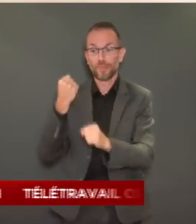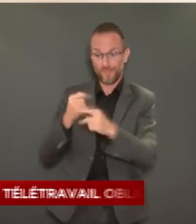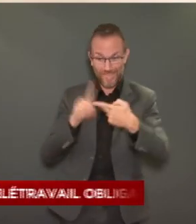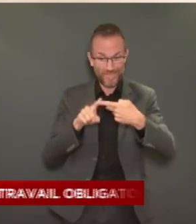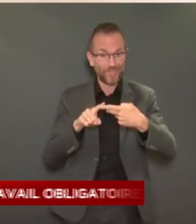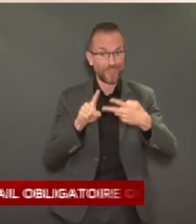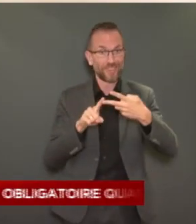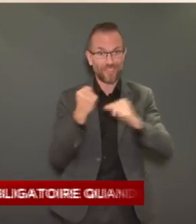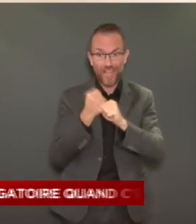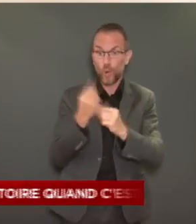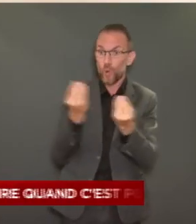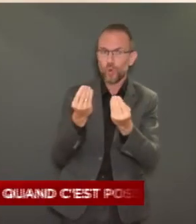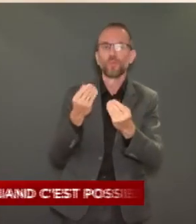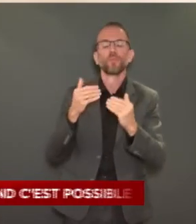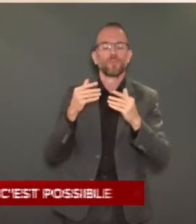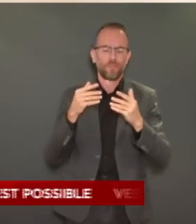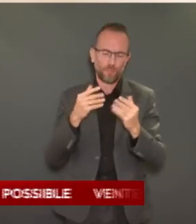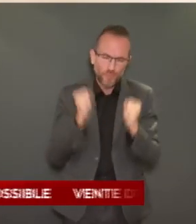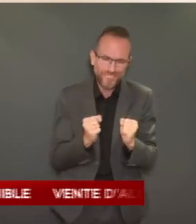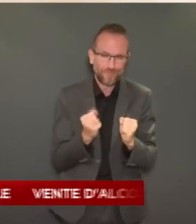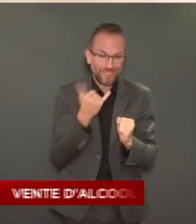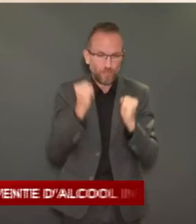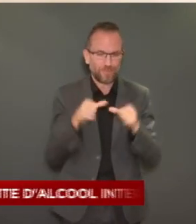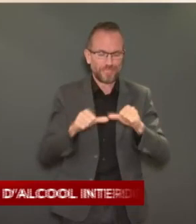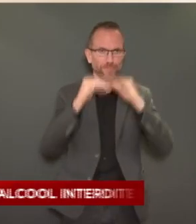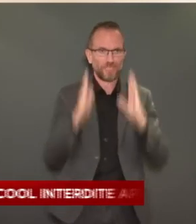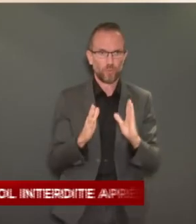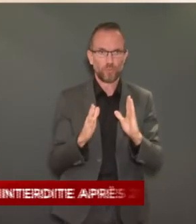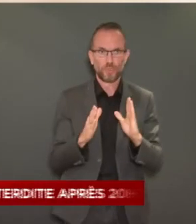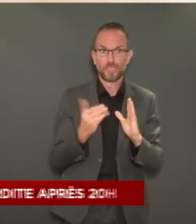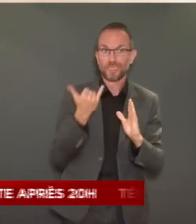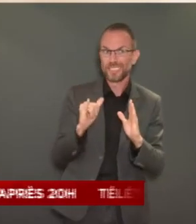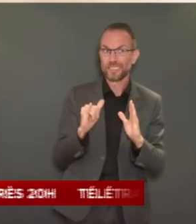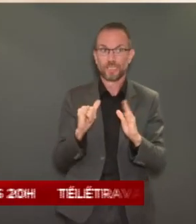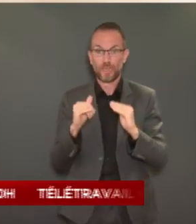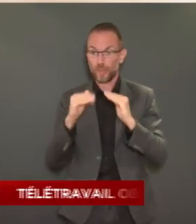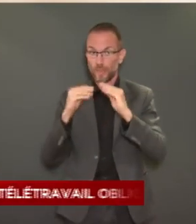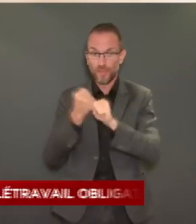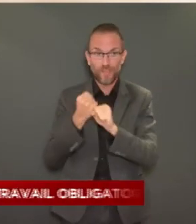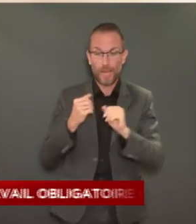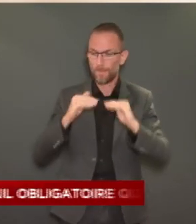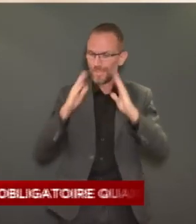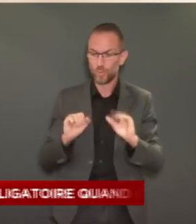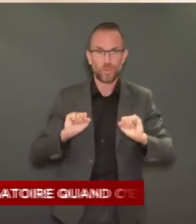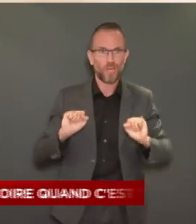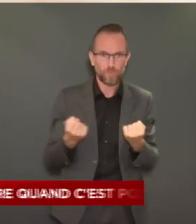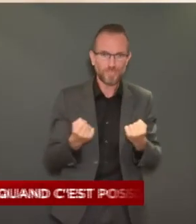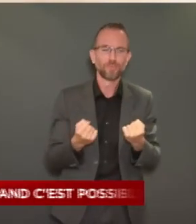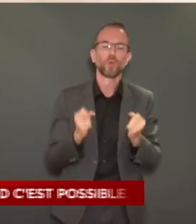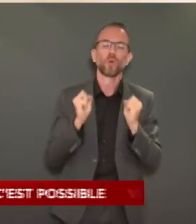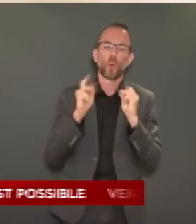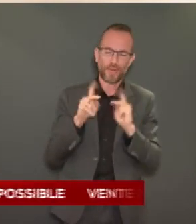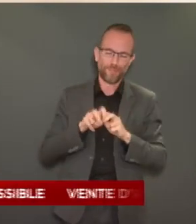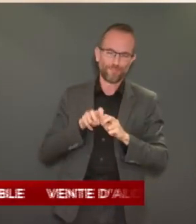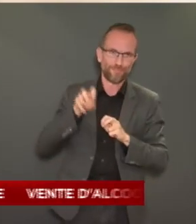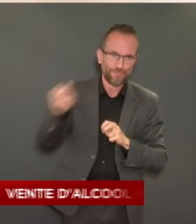qui le permettent. Pour les fonctions où ce n'est pas possible de faire du télétravail, on demandera de prendre toutes les mesures nécessaires pour que ceux